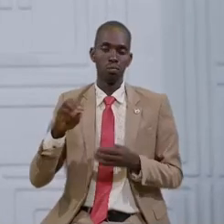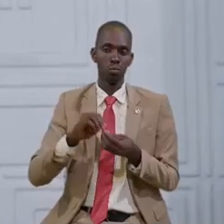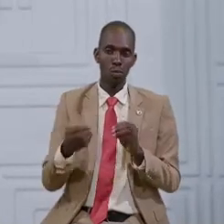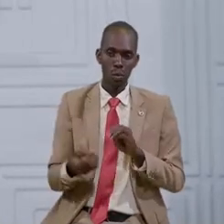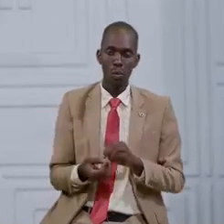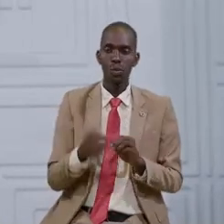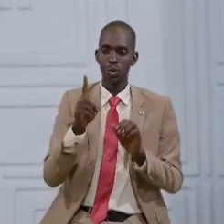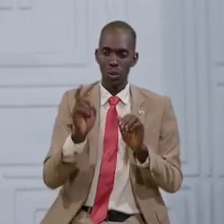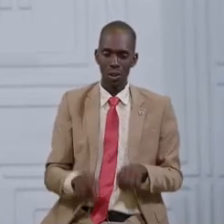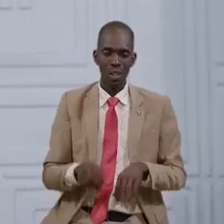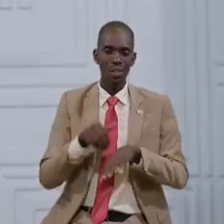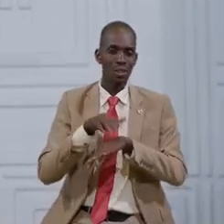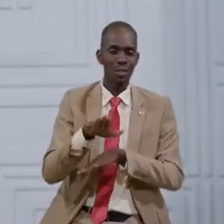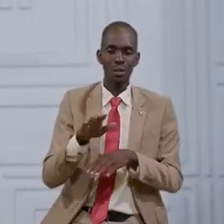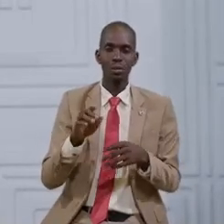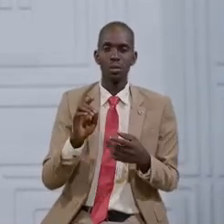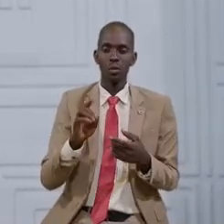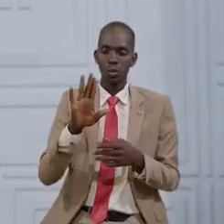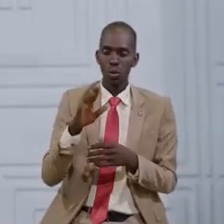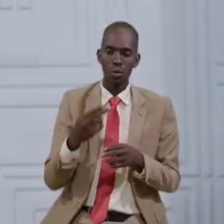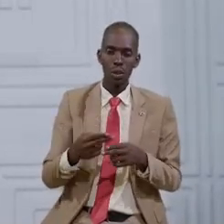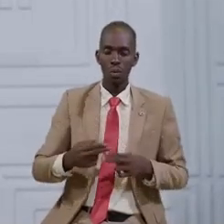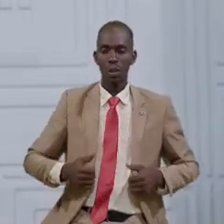Que vous soyez en Afrique ou partout,